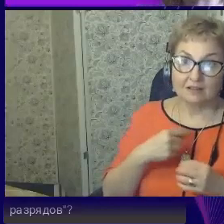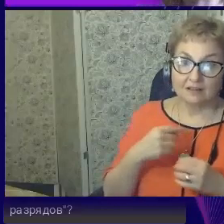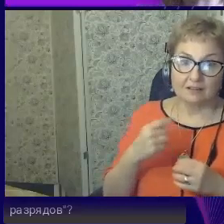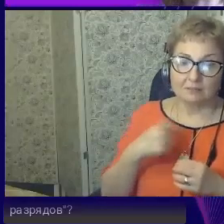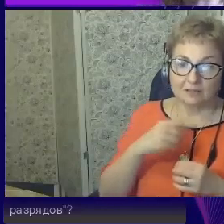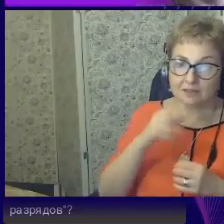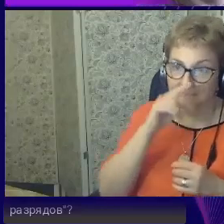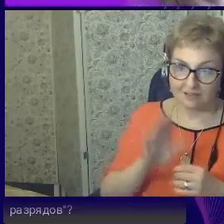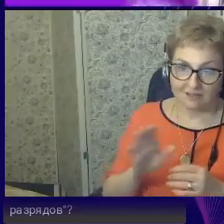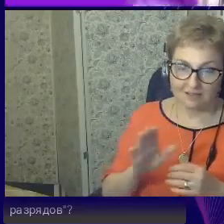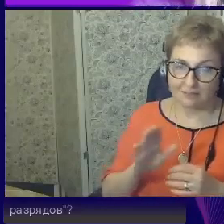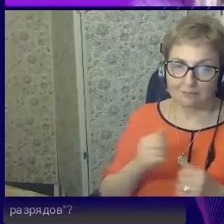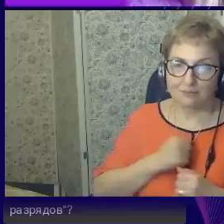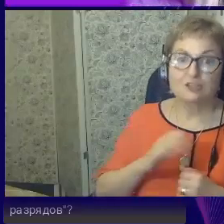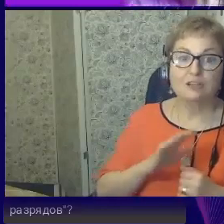прогадали. Вот.